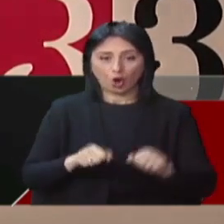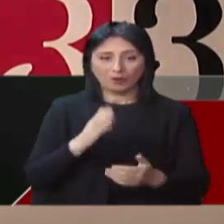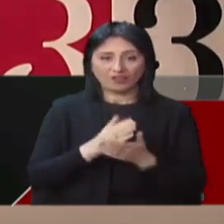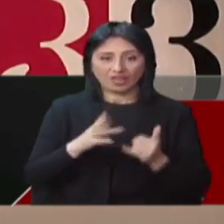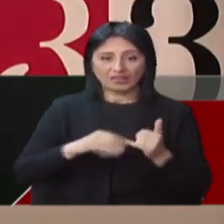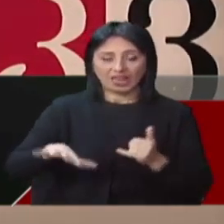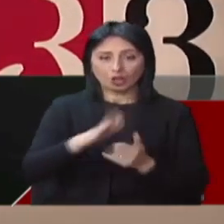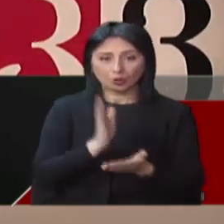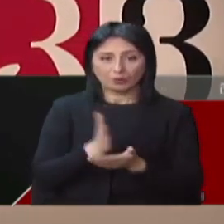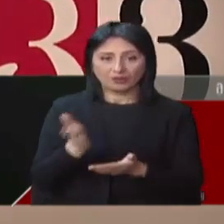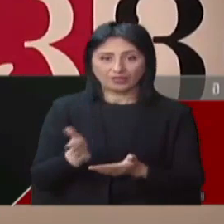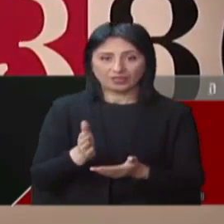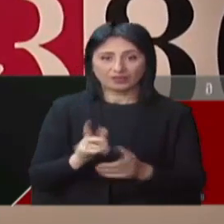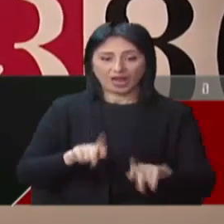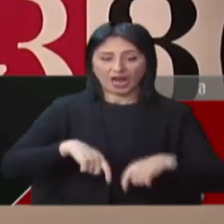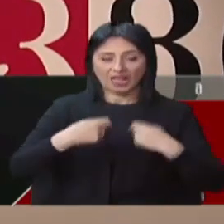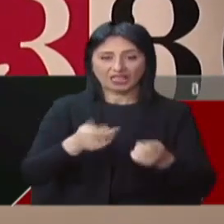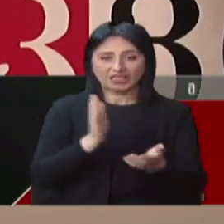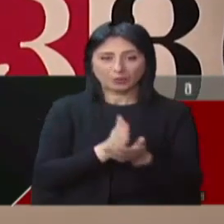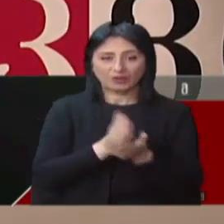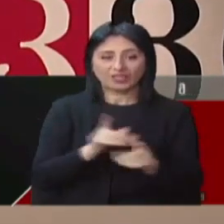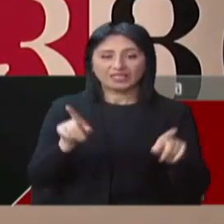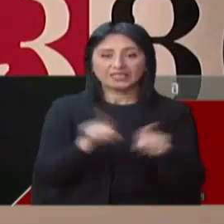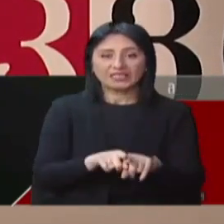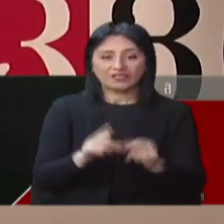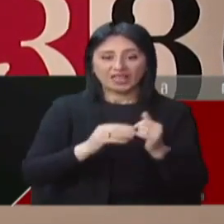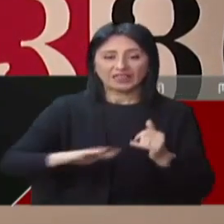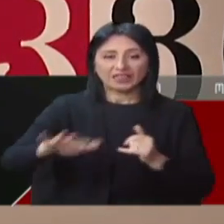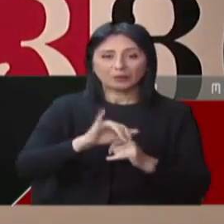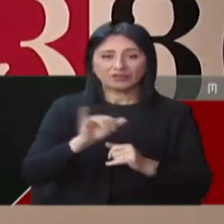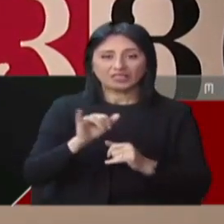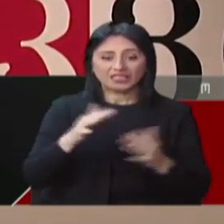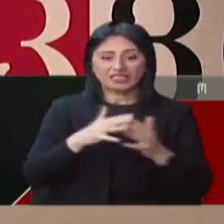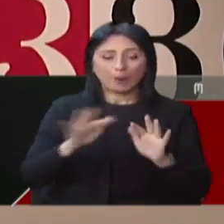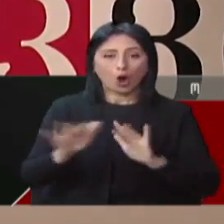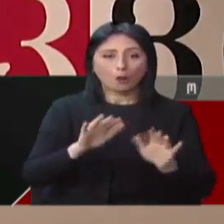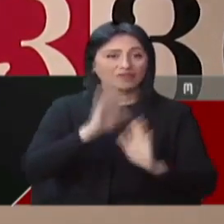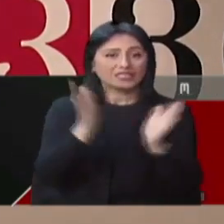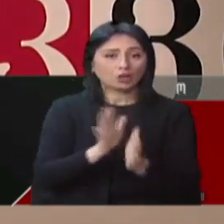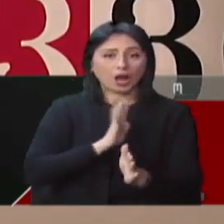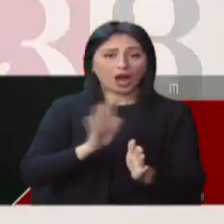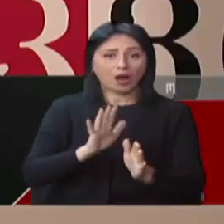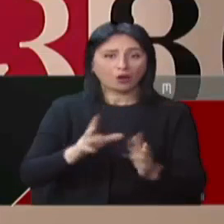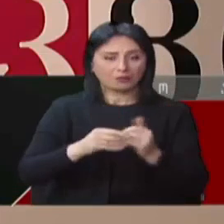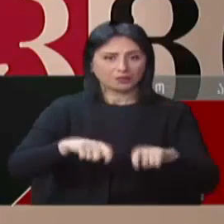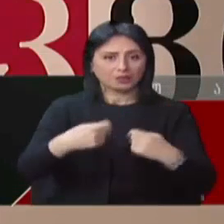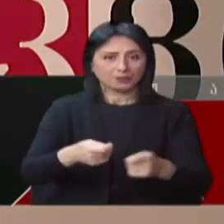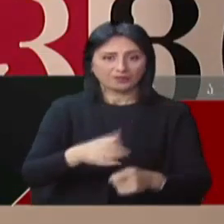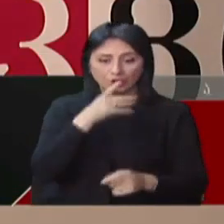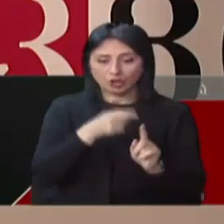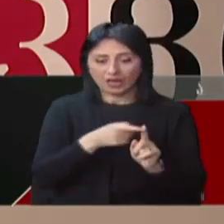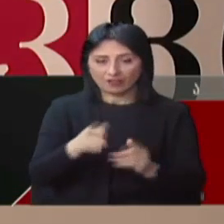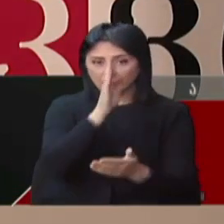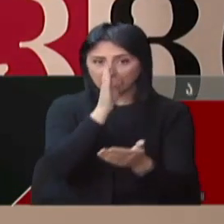არის ტერიტორიები, გადაცემული არის ისეთი ტერიტორიები, სადაც საომარი მოქმედებები საერთოდ არ წარმოებდა. დროთა